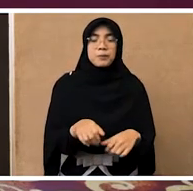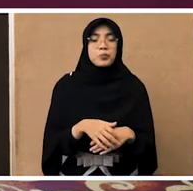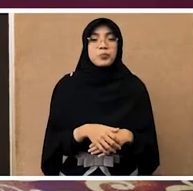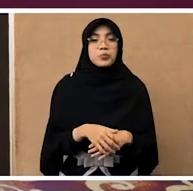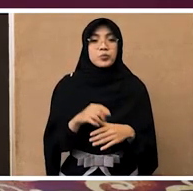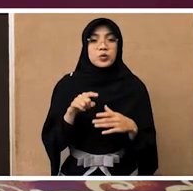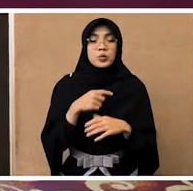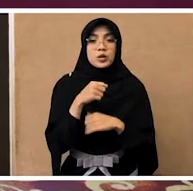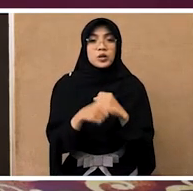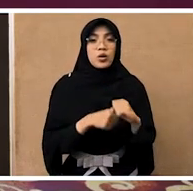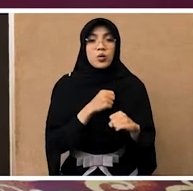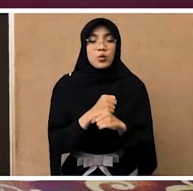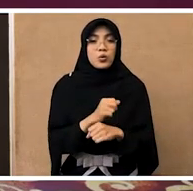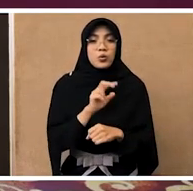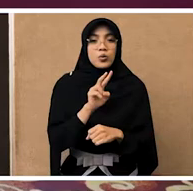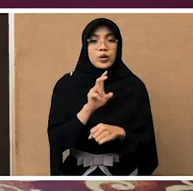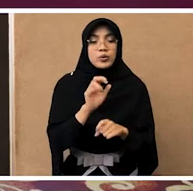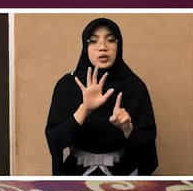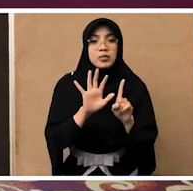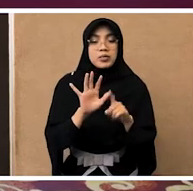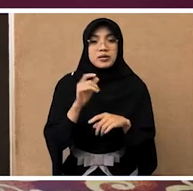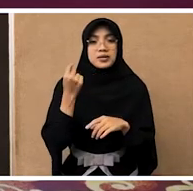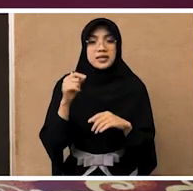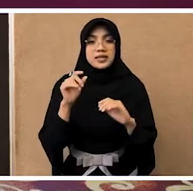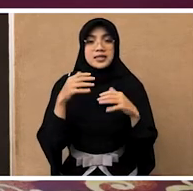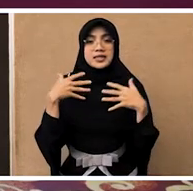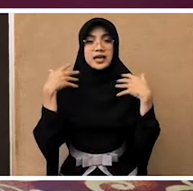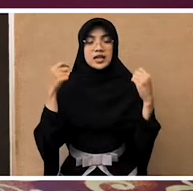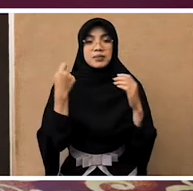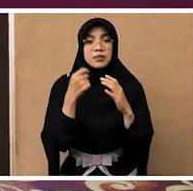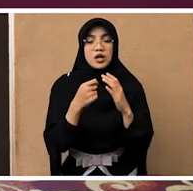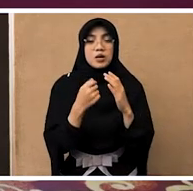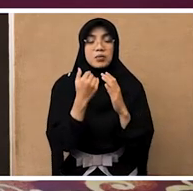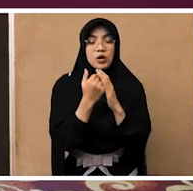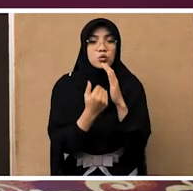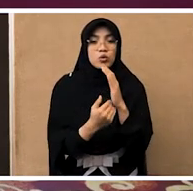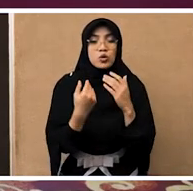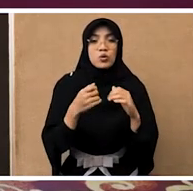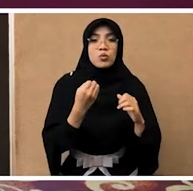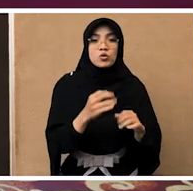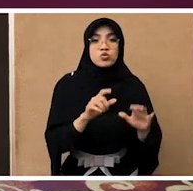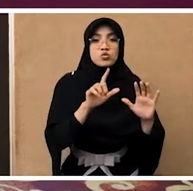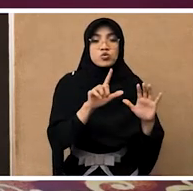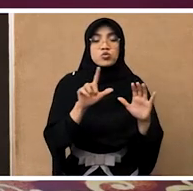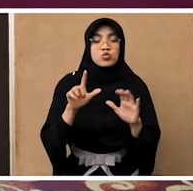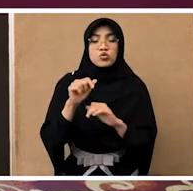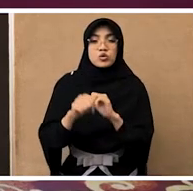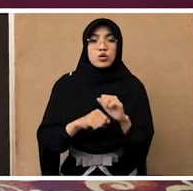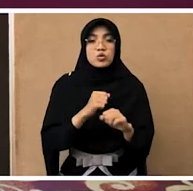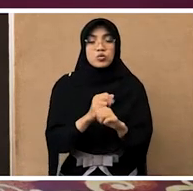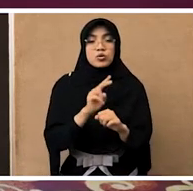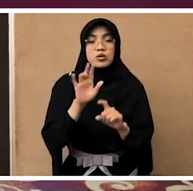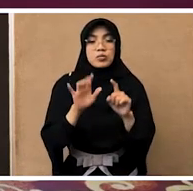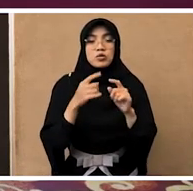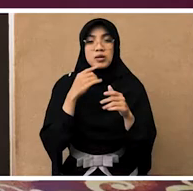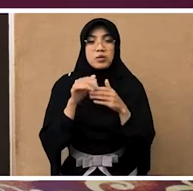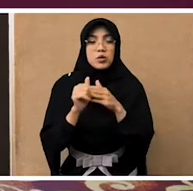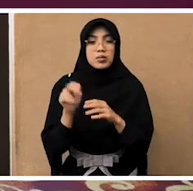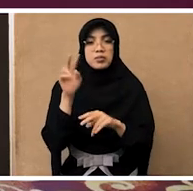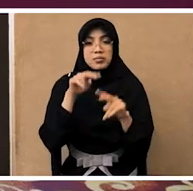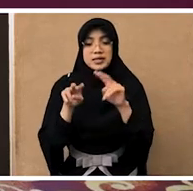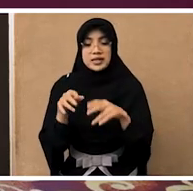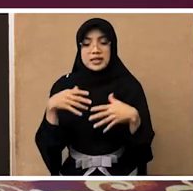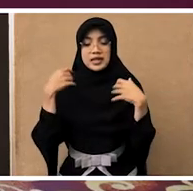sejak 2015 Menteri Kesehatan itu sudah punya Peraturan Menteri Kesehatan nomor 77 tahun 2015 tentang pedoman